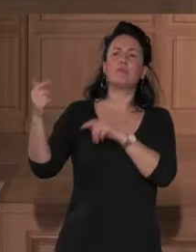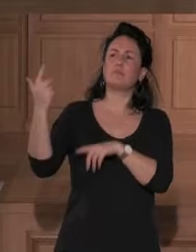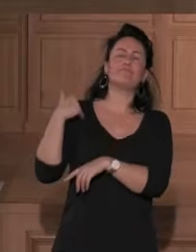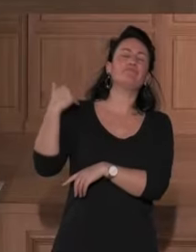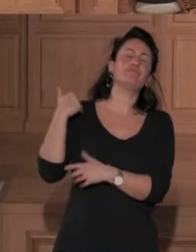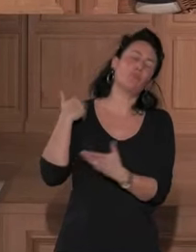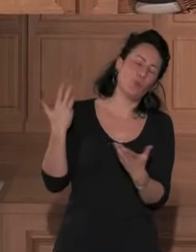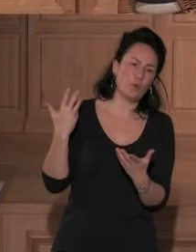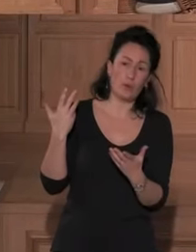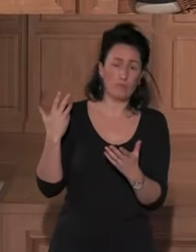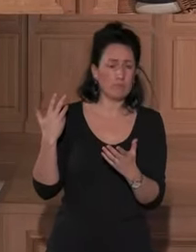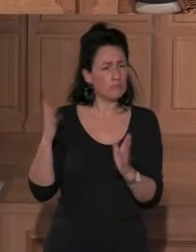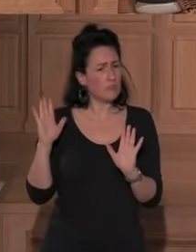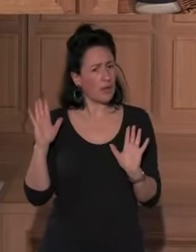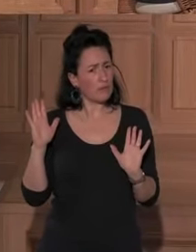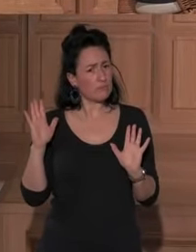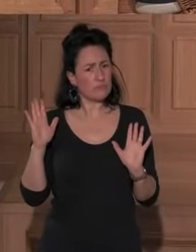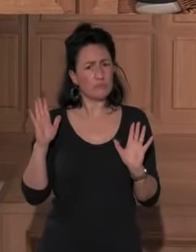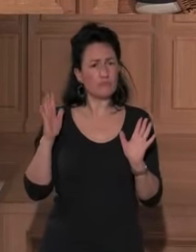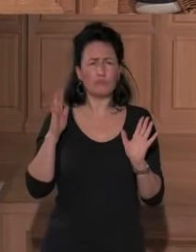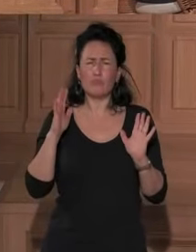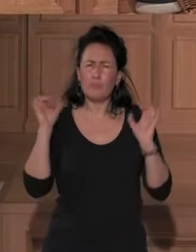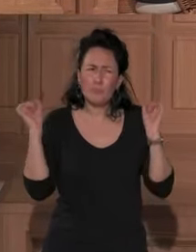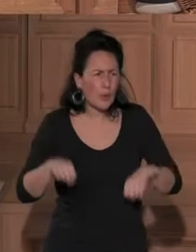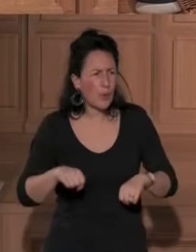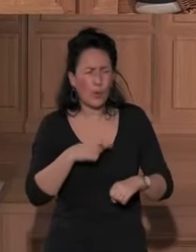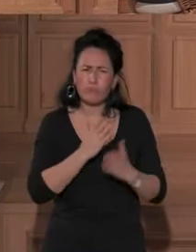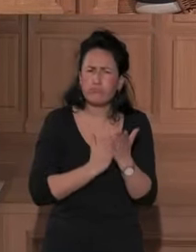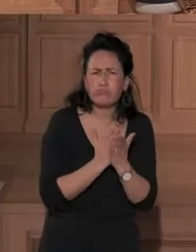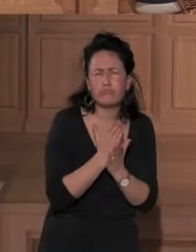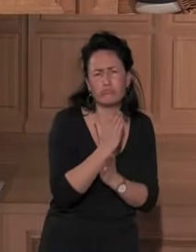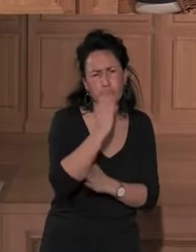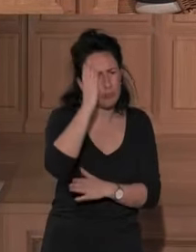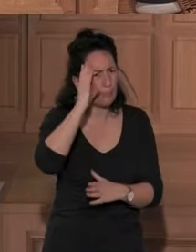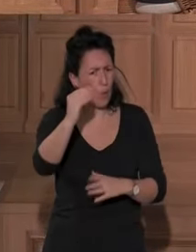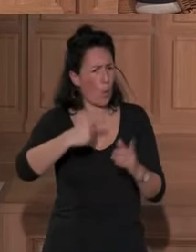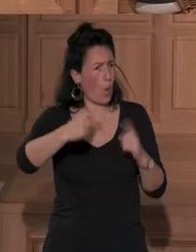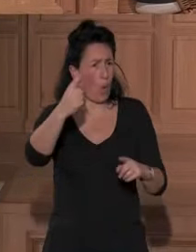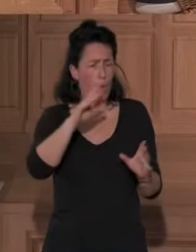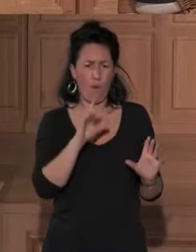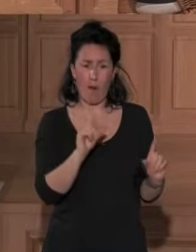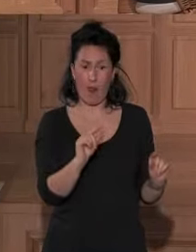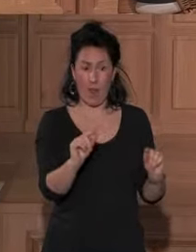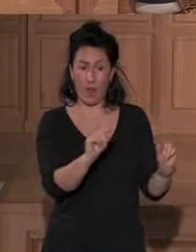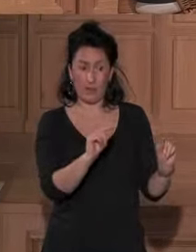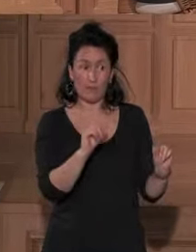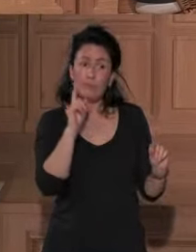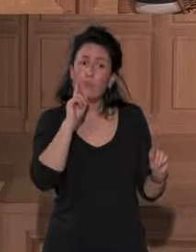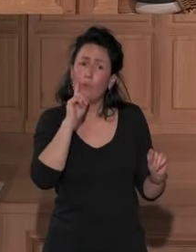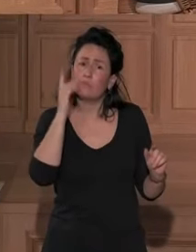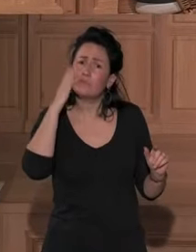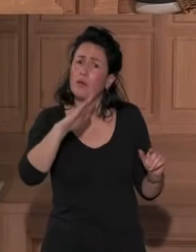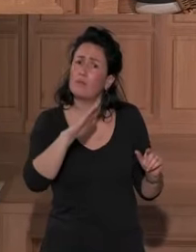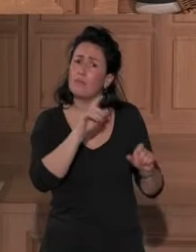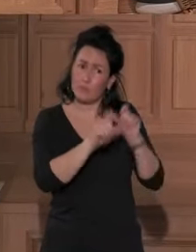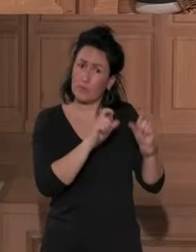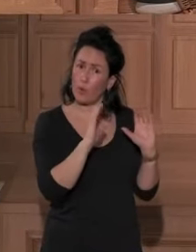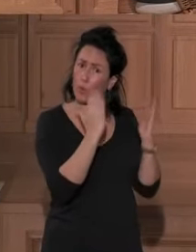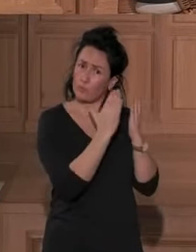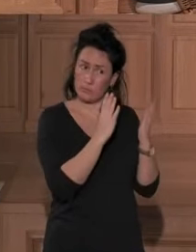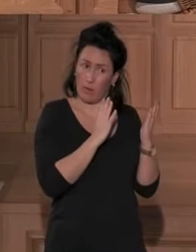si vous voulez, on n'a pas de mal avec les voies de professionnalisation, parce que D'abord, il faut savoir que dans les autismes, il y en a qui ont le